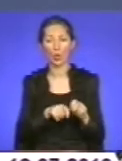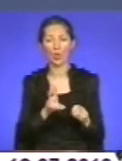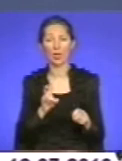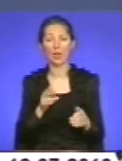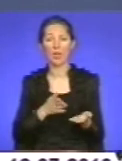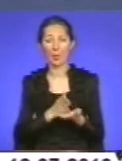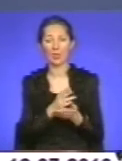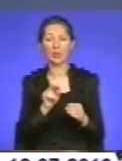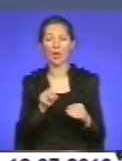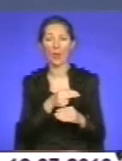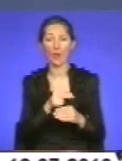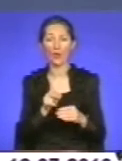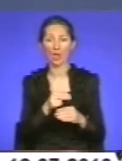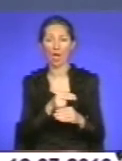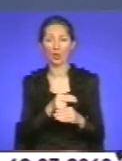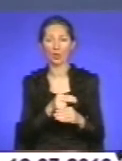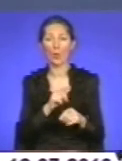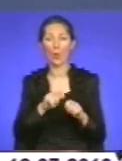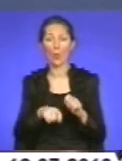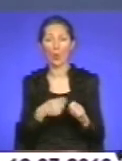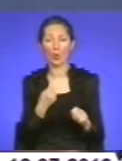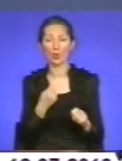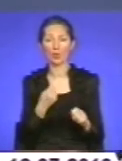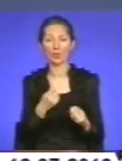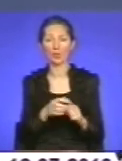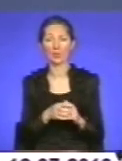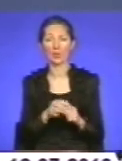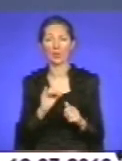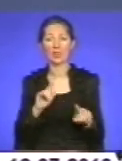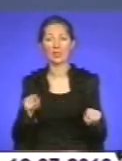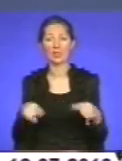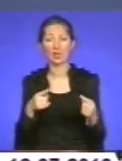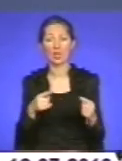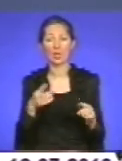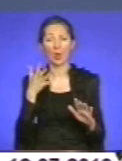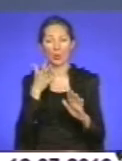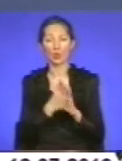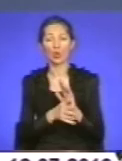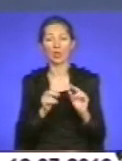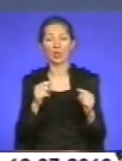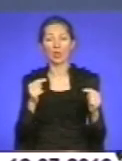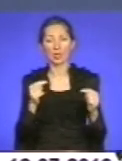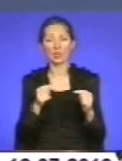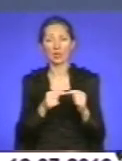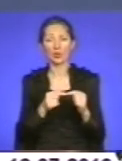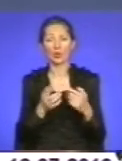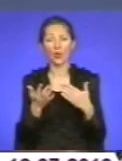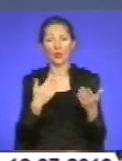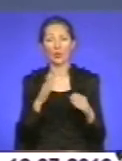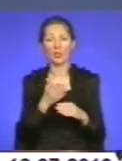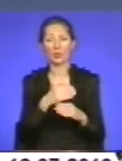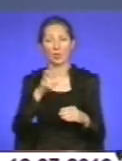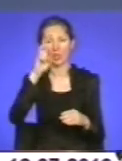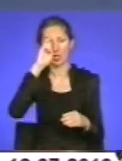направлену на профілактику порушення аварій, і створення прозорості і чіткості у відносинах між